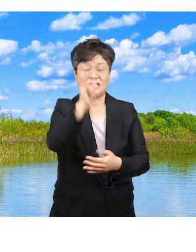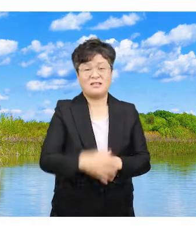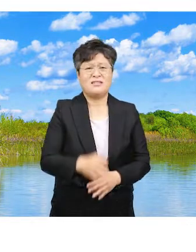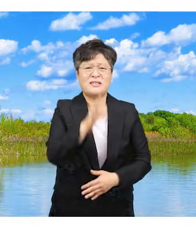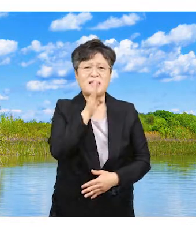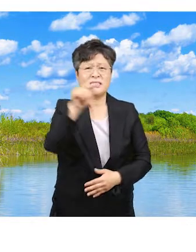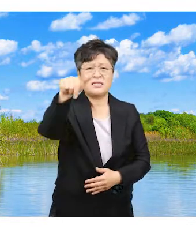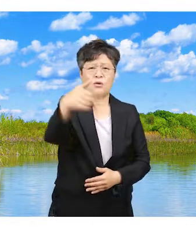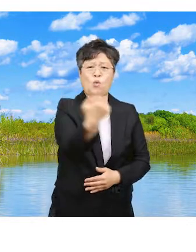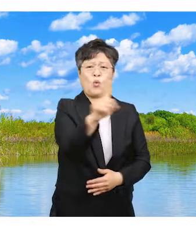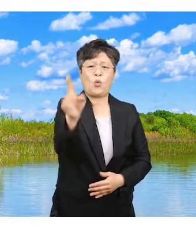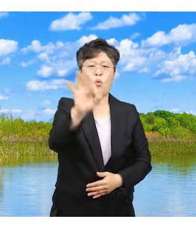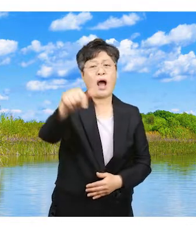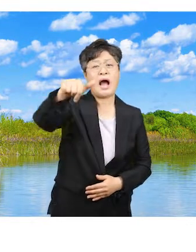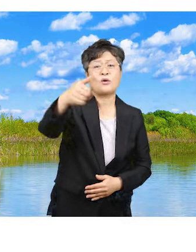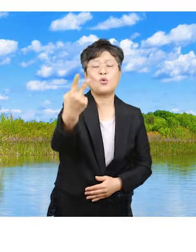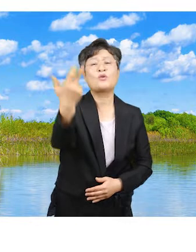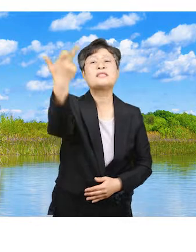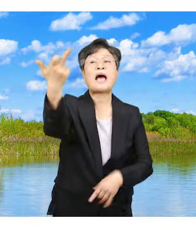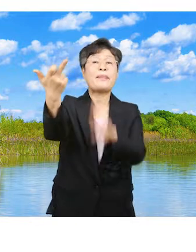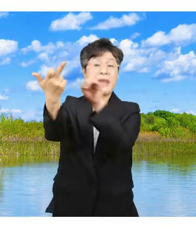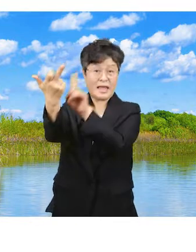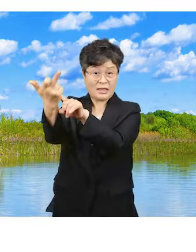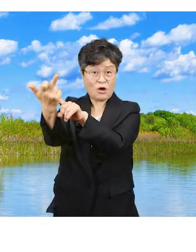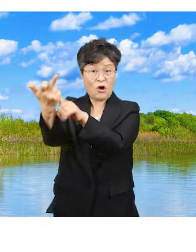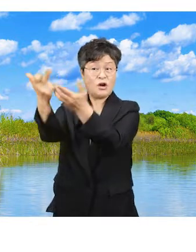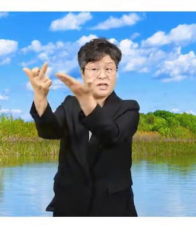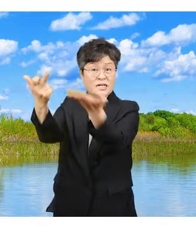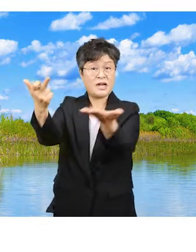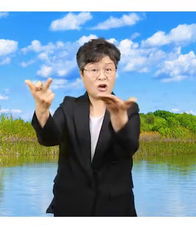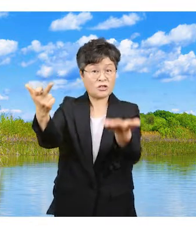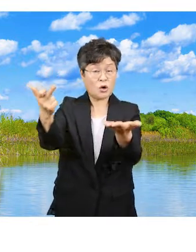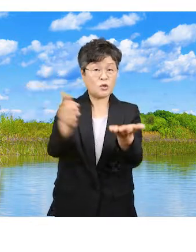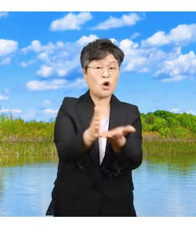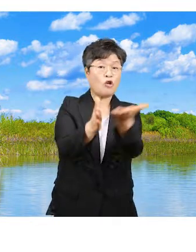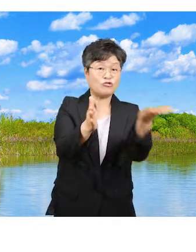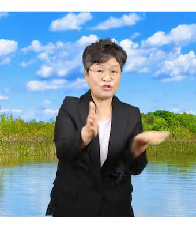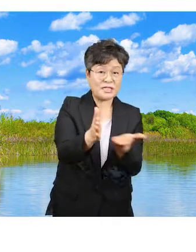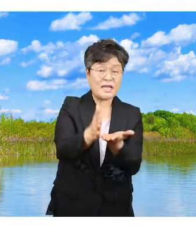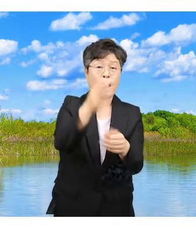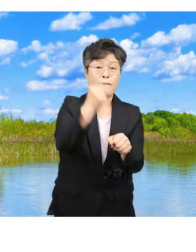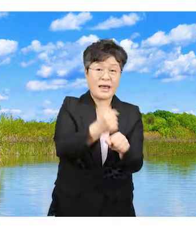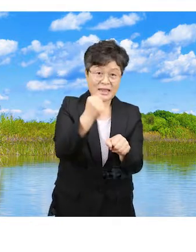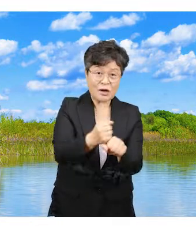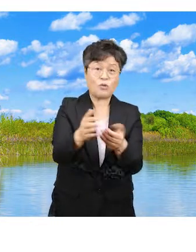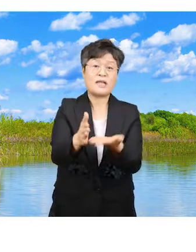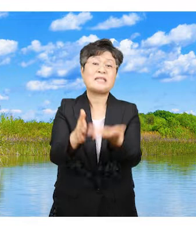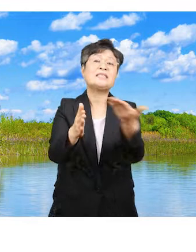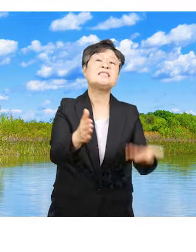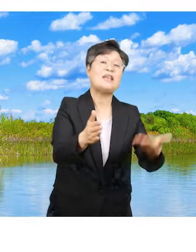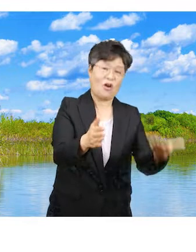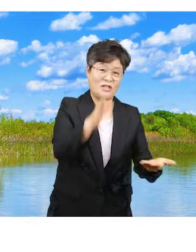다 물이 내려오고 이 저수지에서 한번 고였다가 천으로 흘러 내려가는 것이거든요. 그렇기 때문에 신대